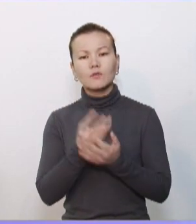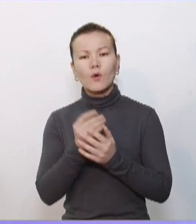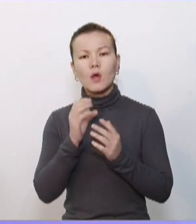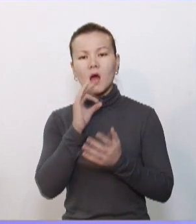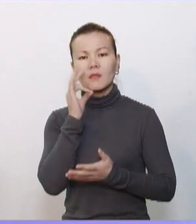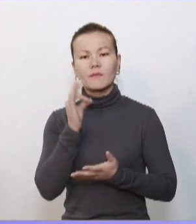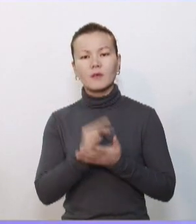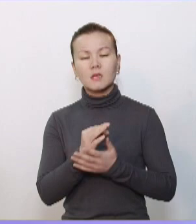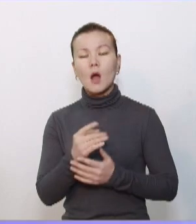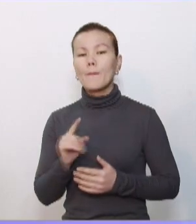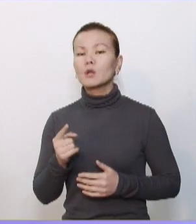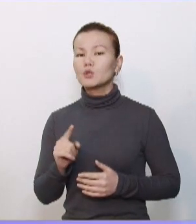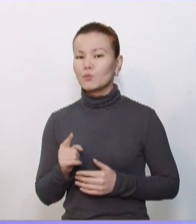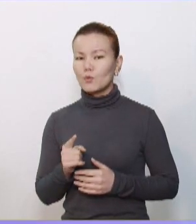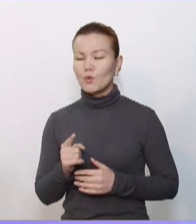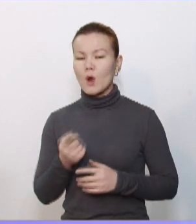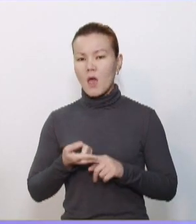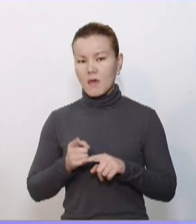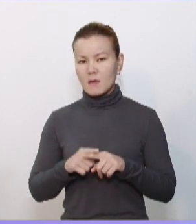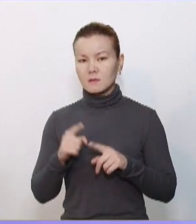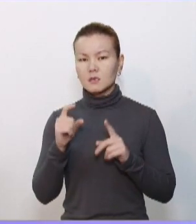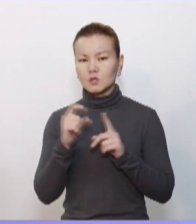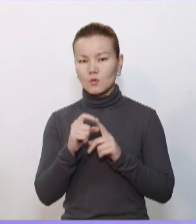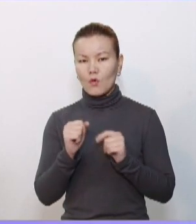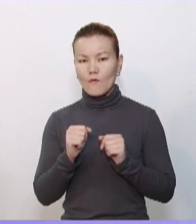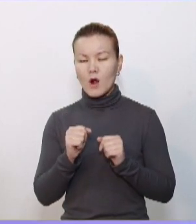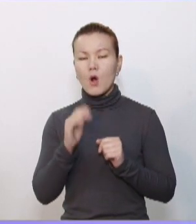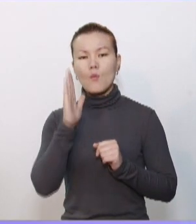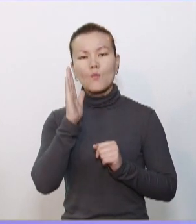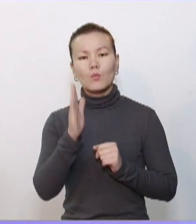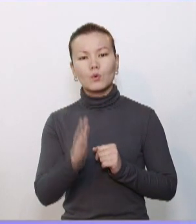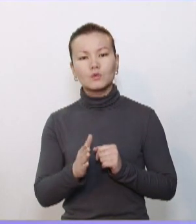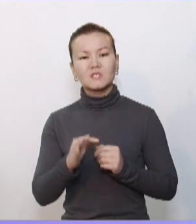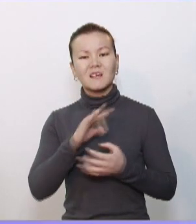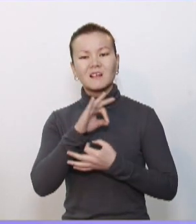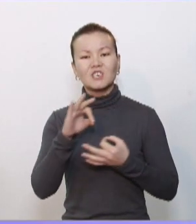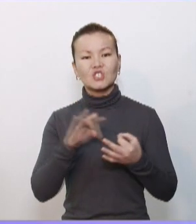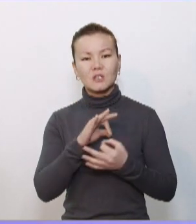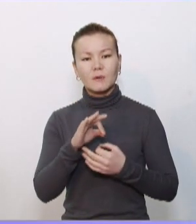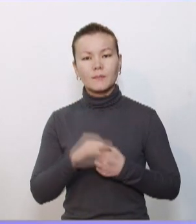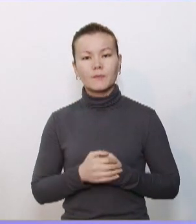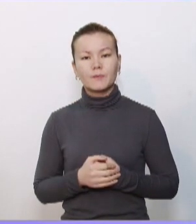ответ, почему это слово будет лишнее.